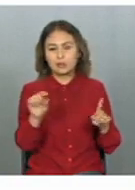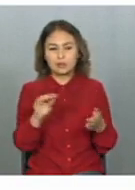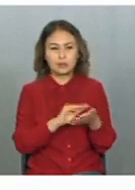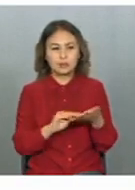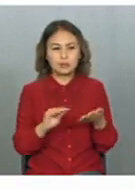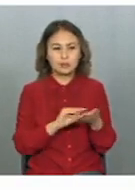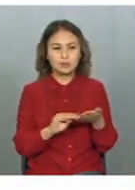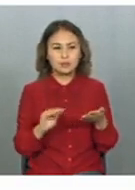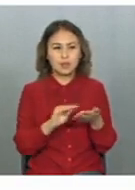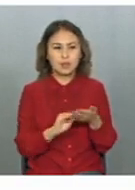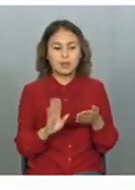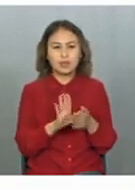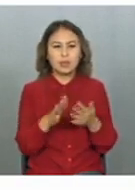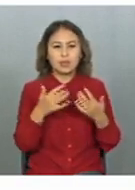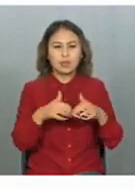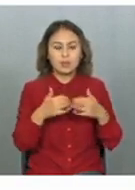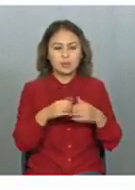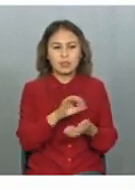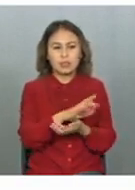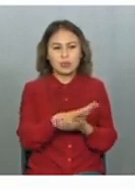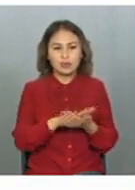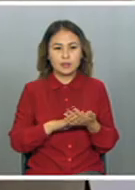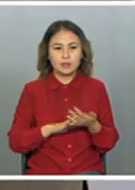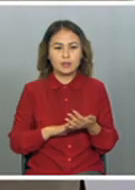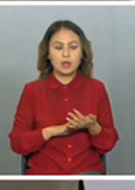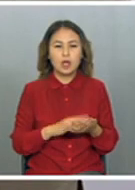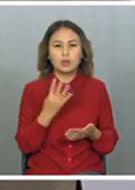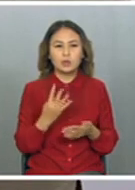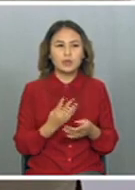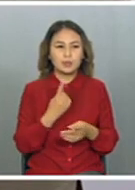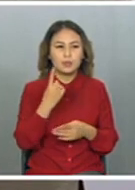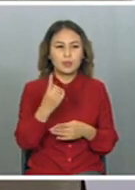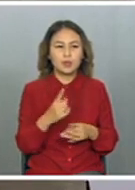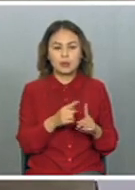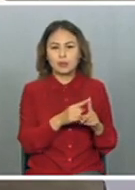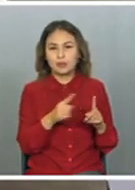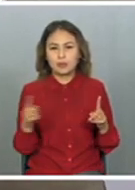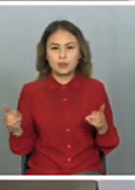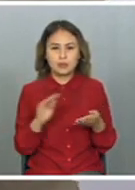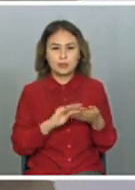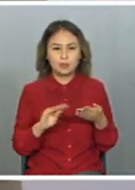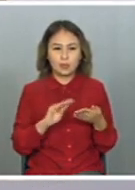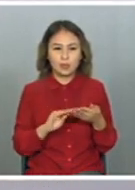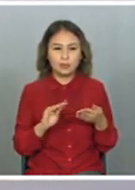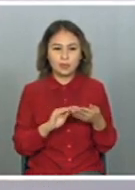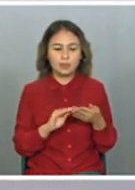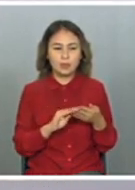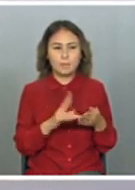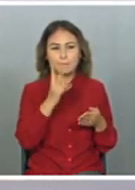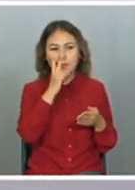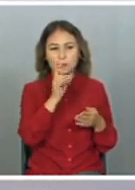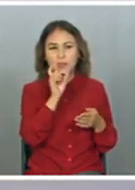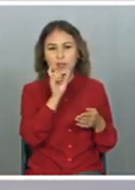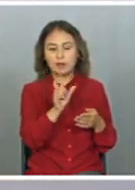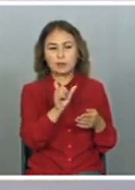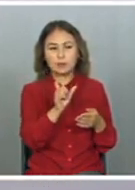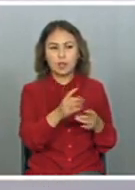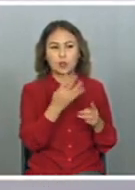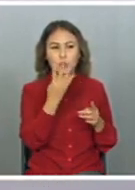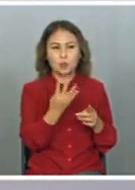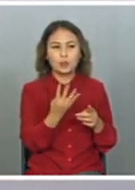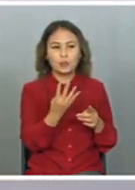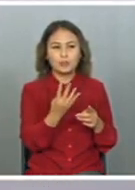кескіндеңіз. Жаңа есеміздің жалғасы. 4'ден 1. Координаттық сәулемізді сызып қоямыз. Бөліміне қараймыз, 4 тұр